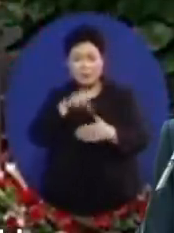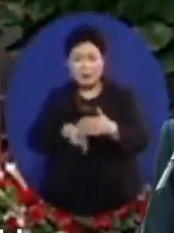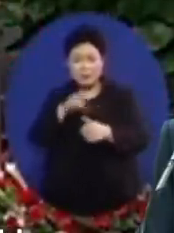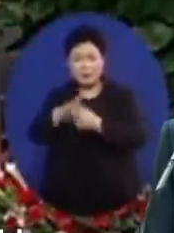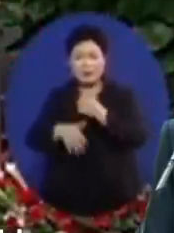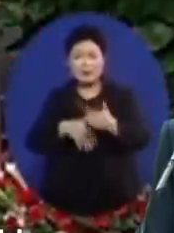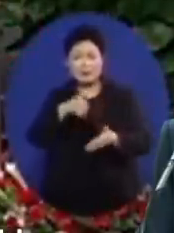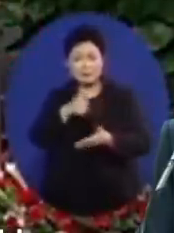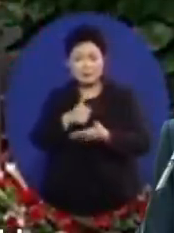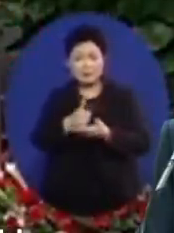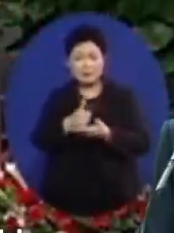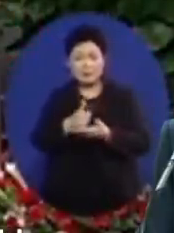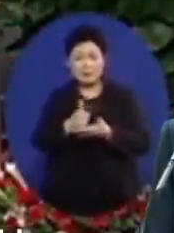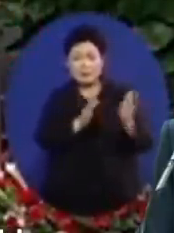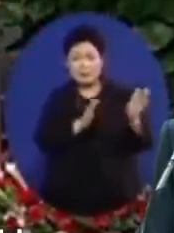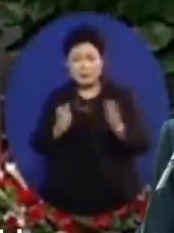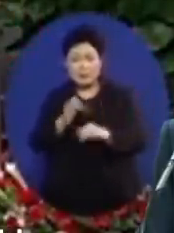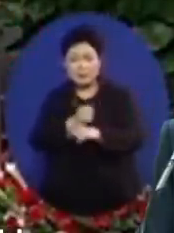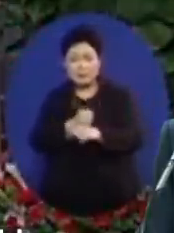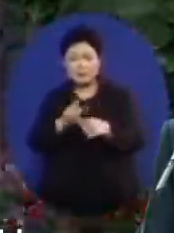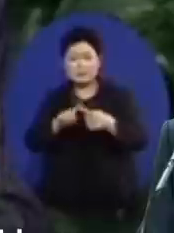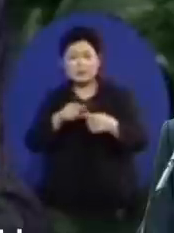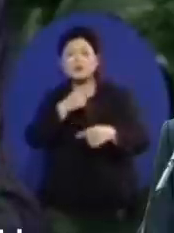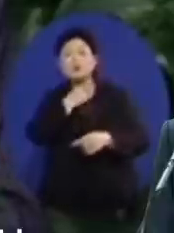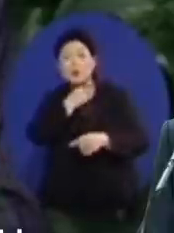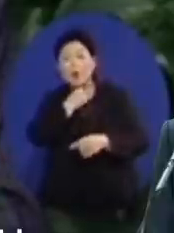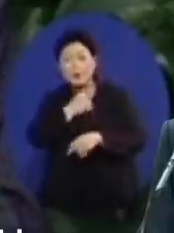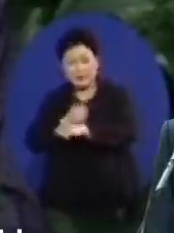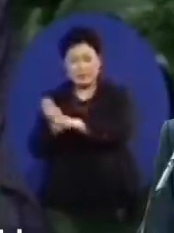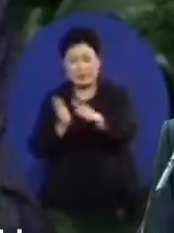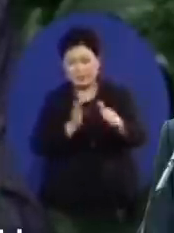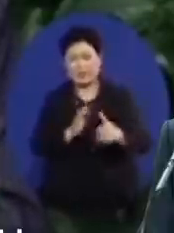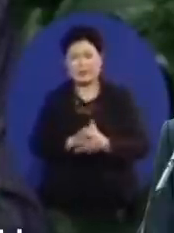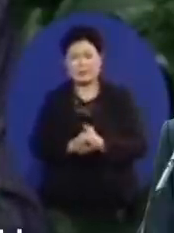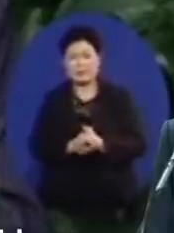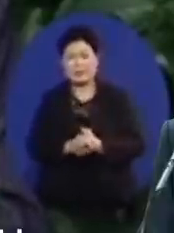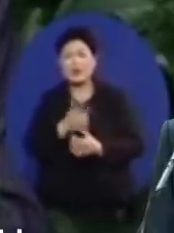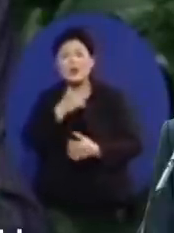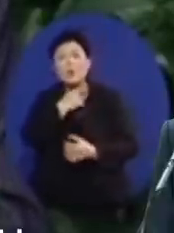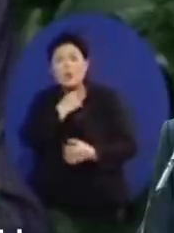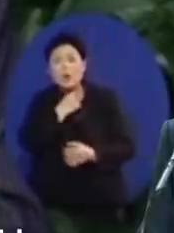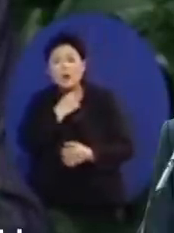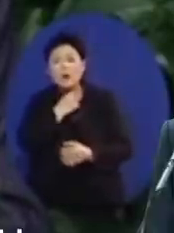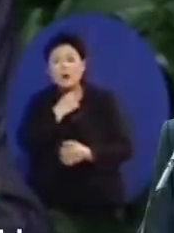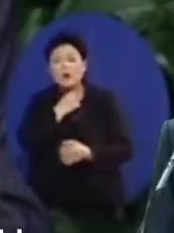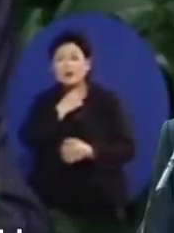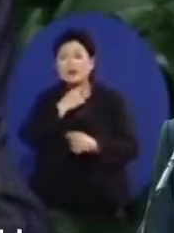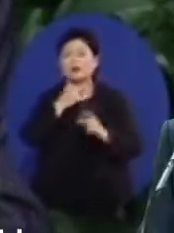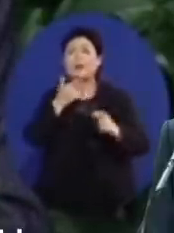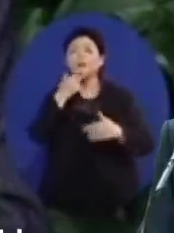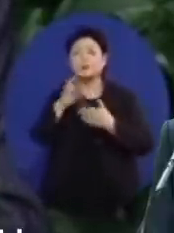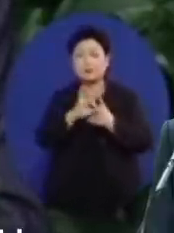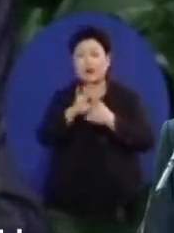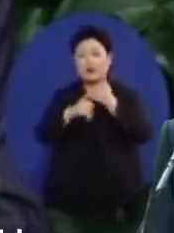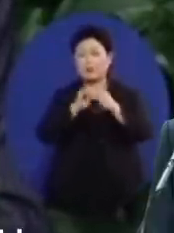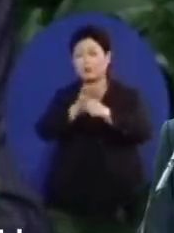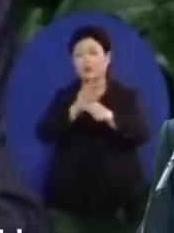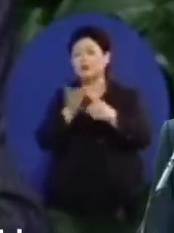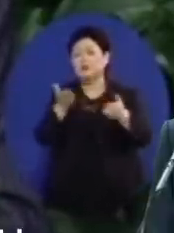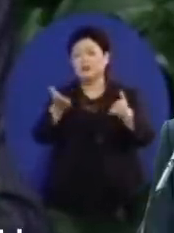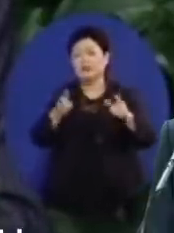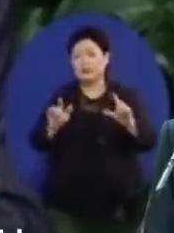하나님의 예배하심을 소원하십시오. 소원하지 않은 사람은 하나님은 절대 안 해주는 것입니다.